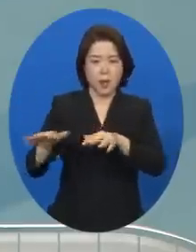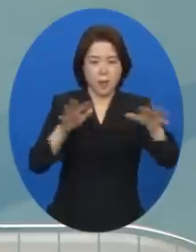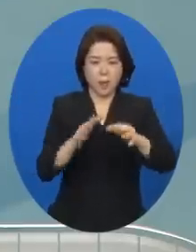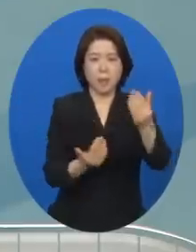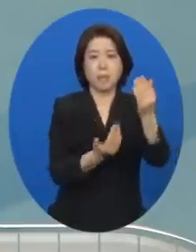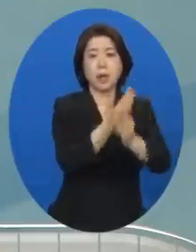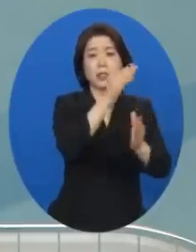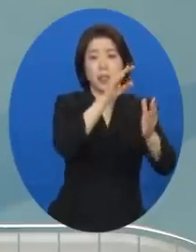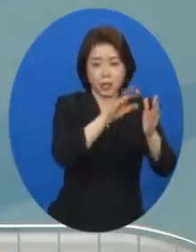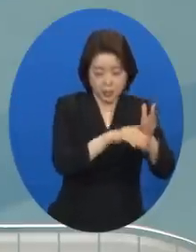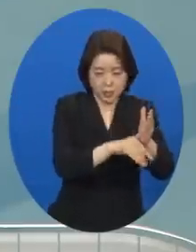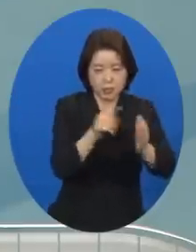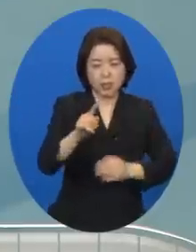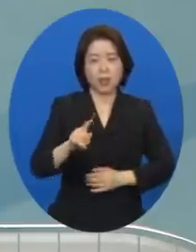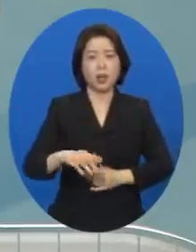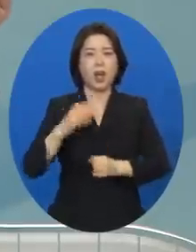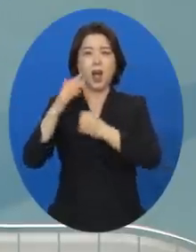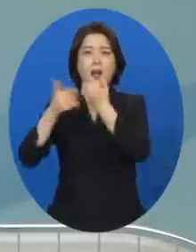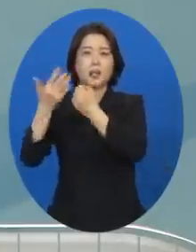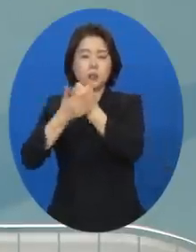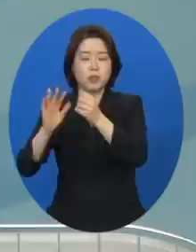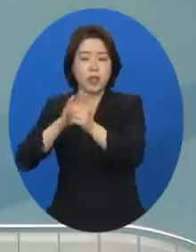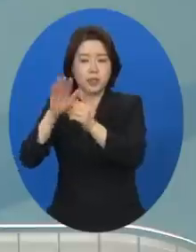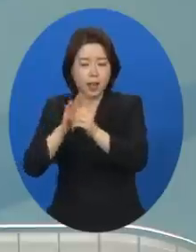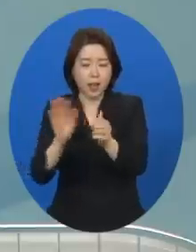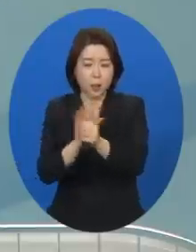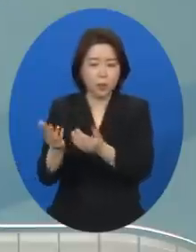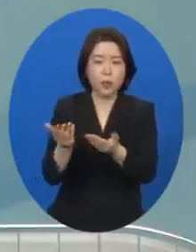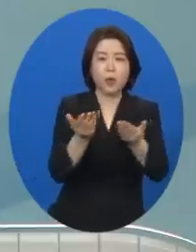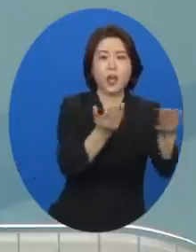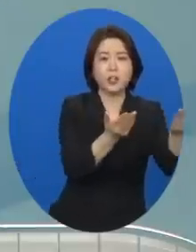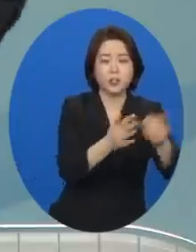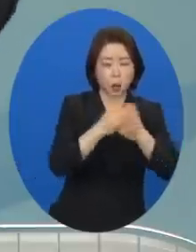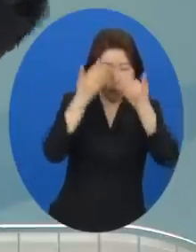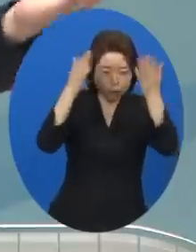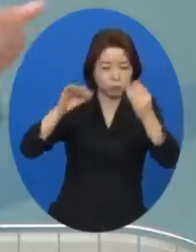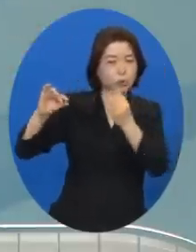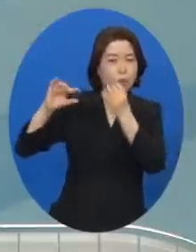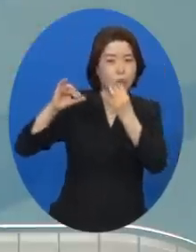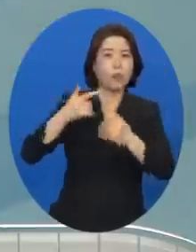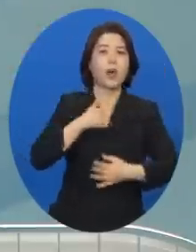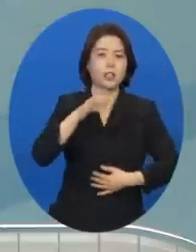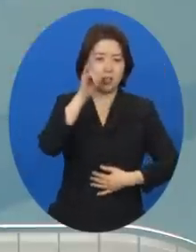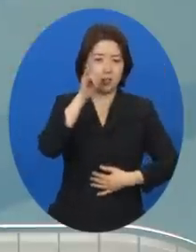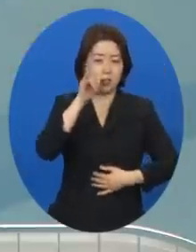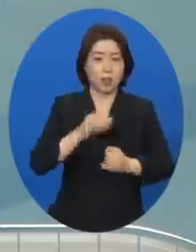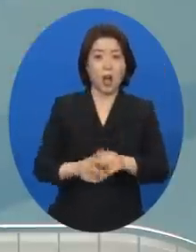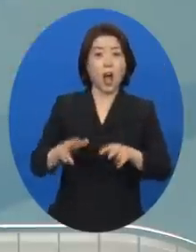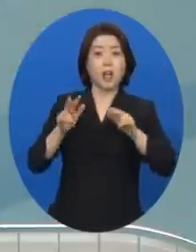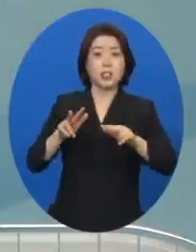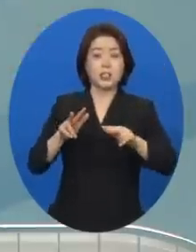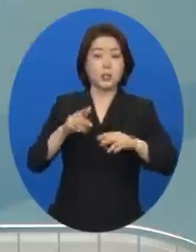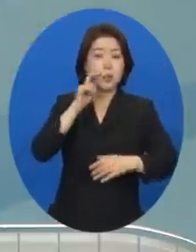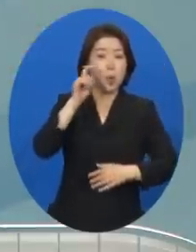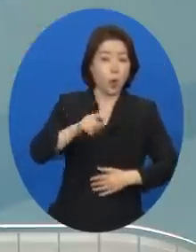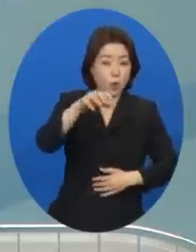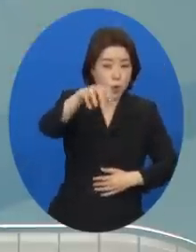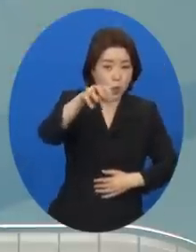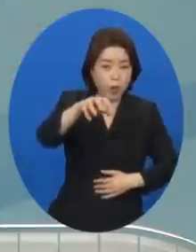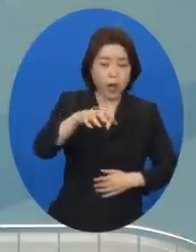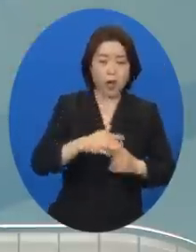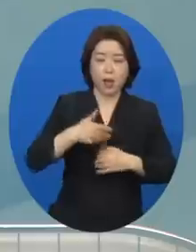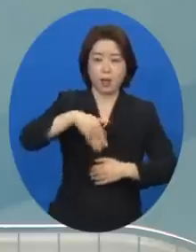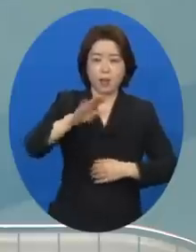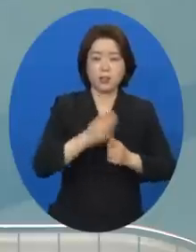하나님의 은혜를 전하는 그런 무료 연주회를 했었 지금은 우크라이나의 가서 우크라 난민들을 위하여